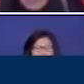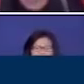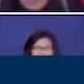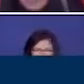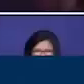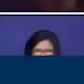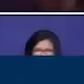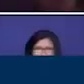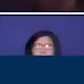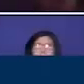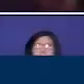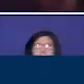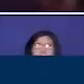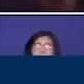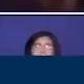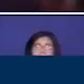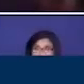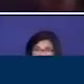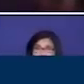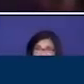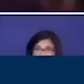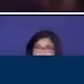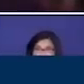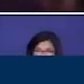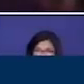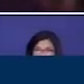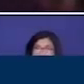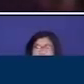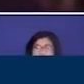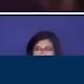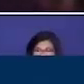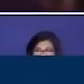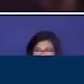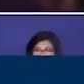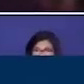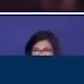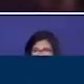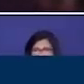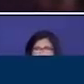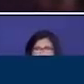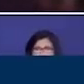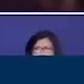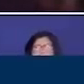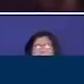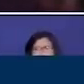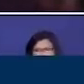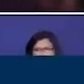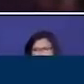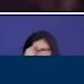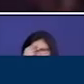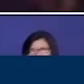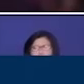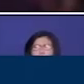ICW saat ini menurut ICW partai yang Bapak Pimpin termasuk yang paling banyak mencalonkan